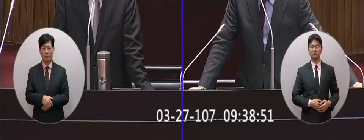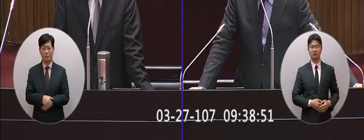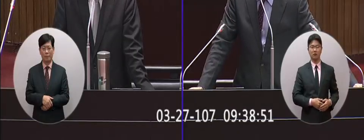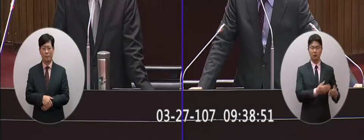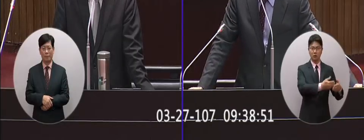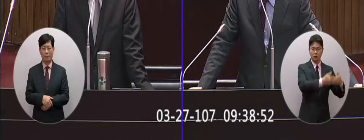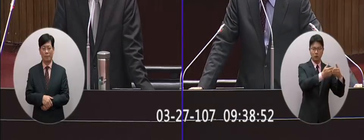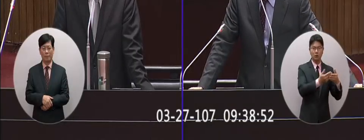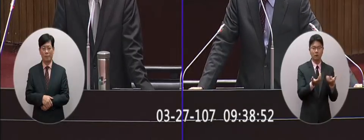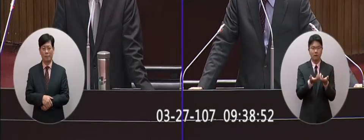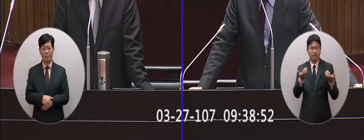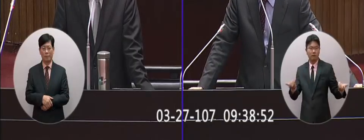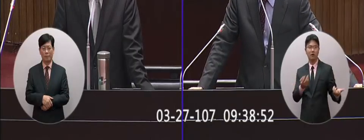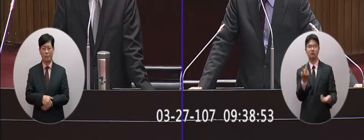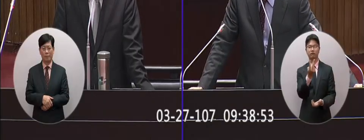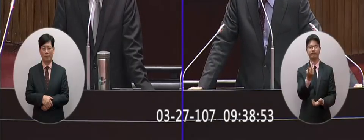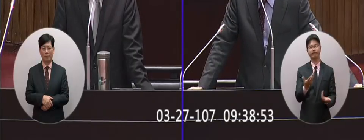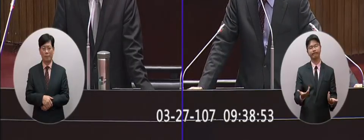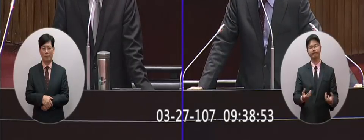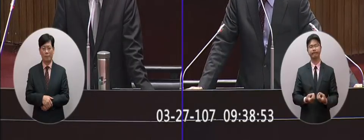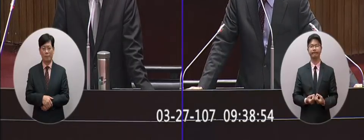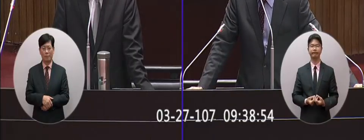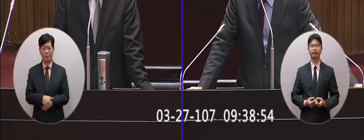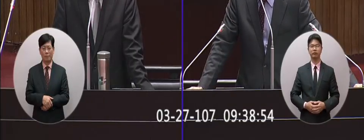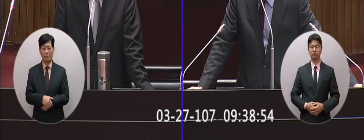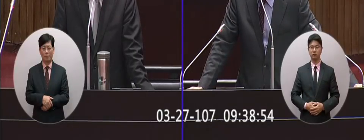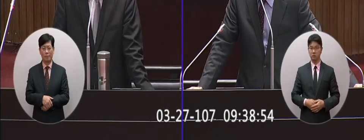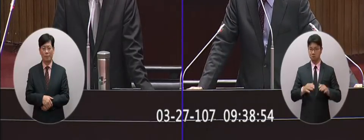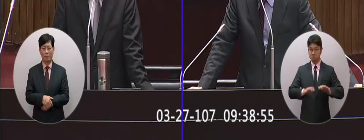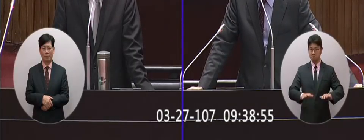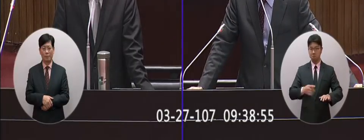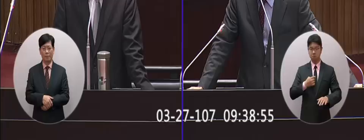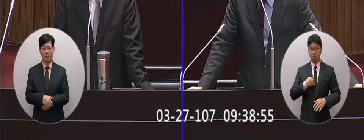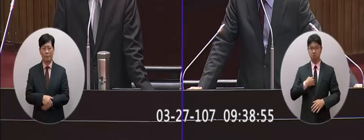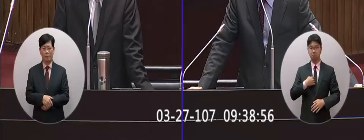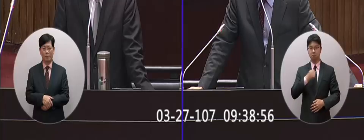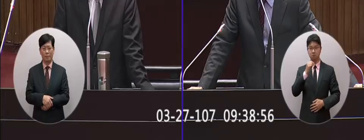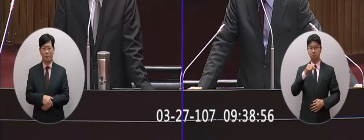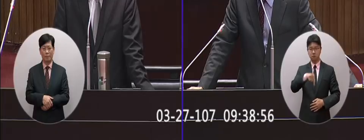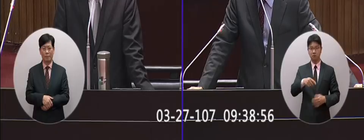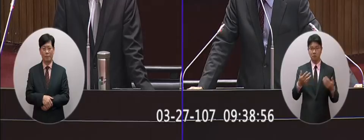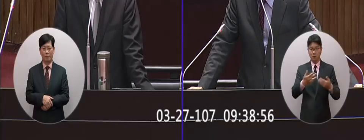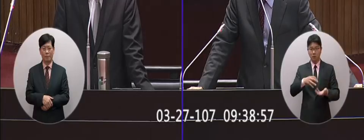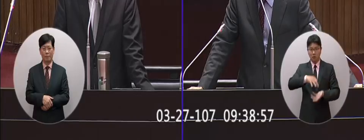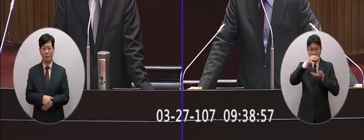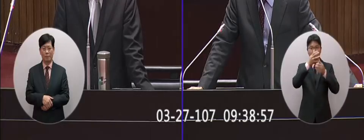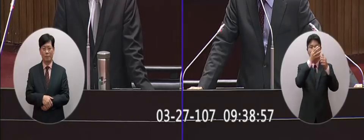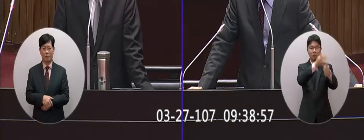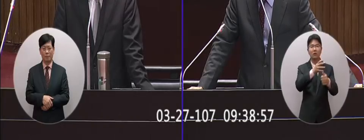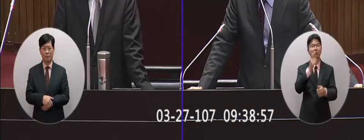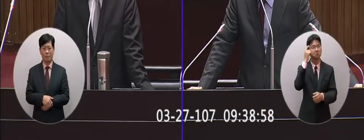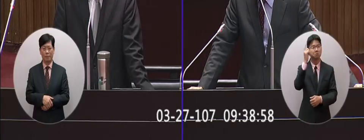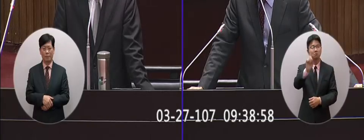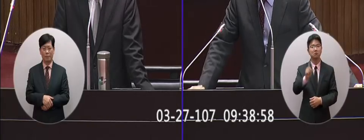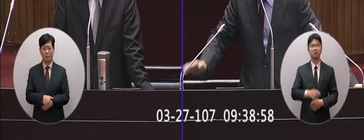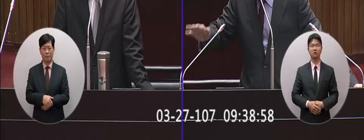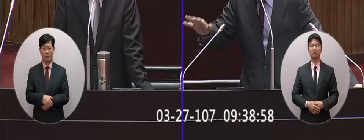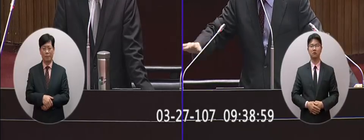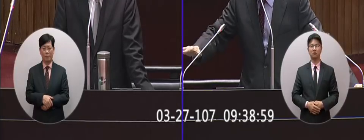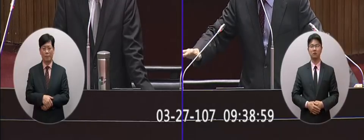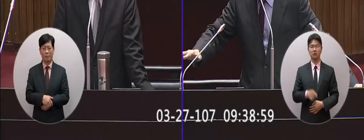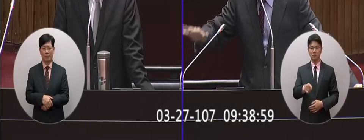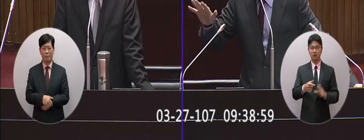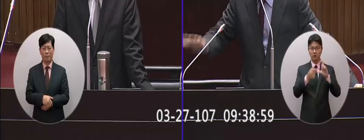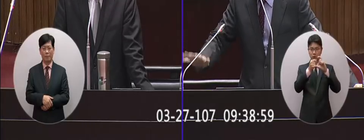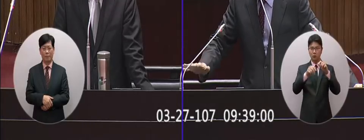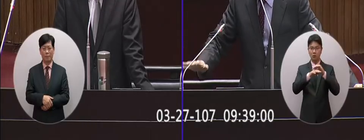个中国大陆。所以在这边，我今天为什么把这个问题提出来？它不是区域的平